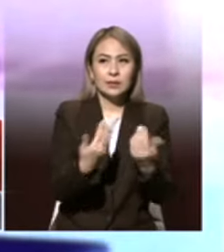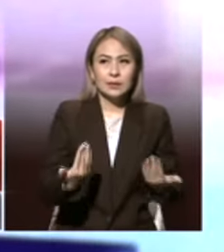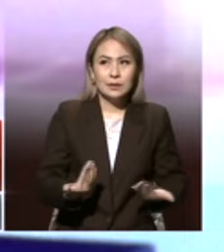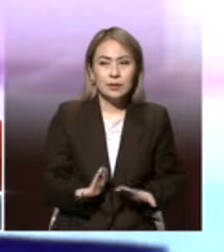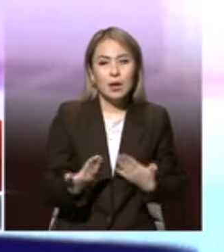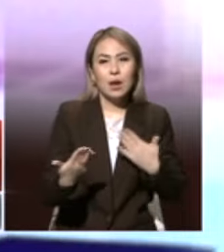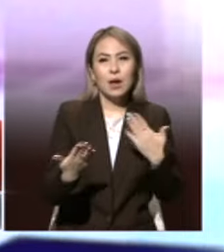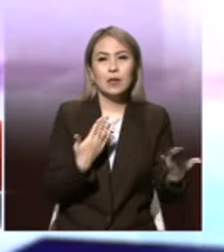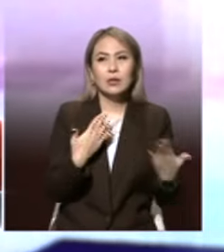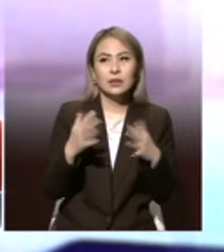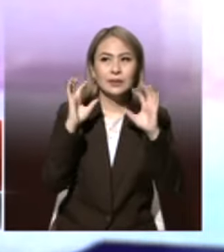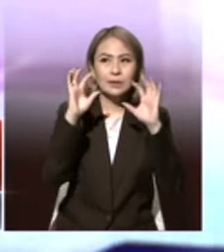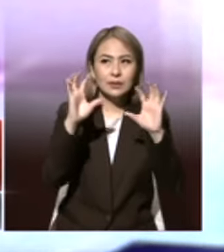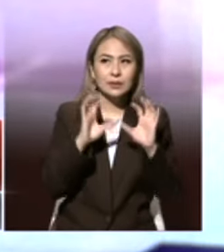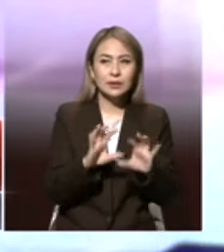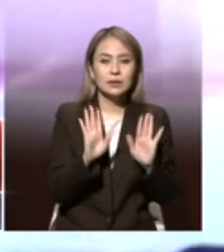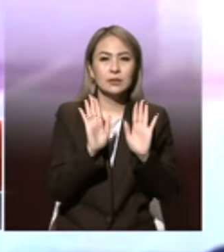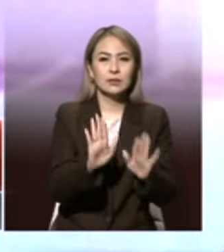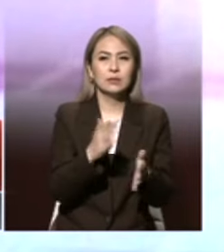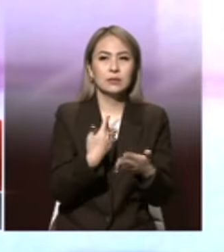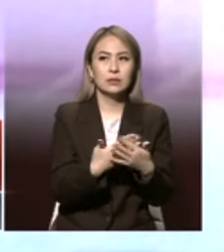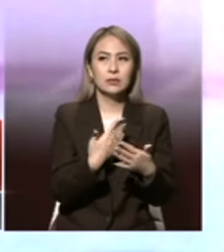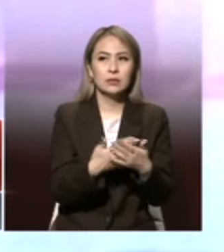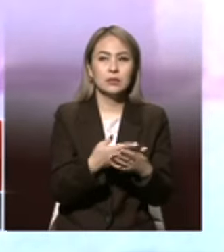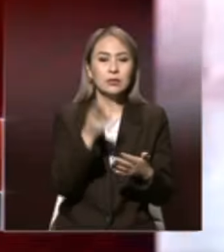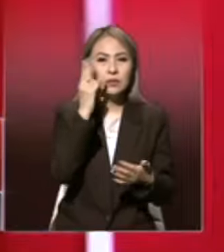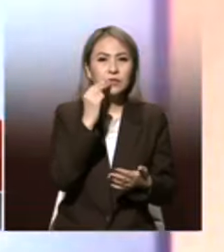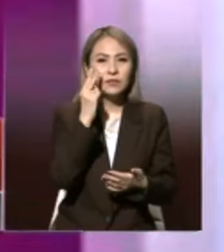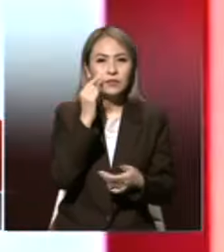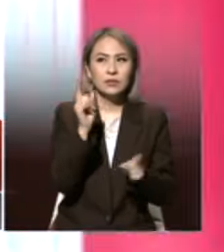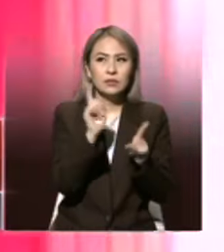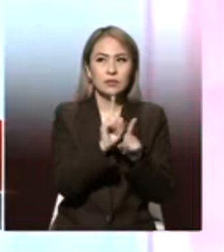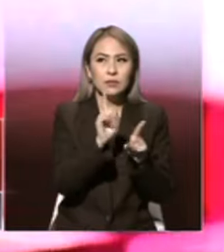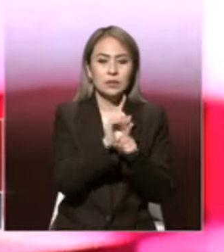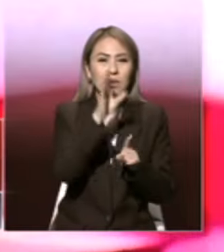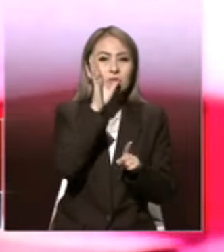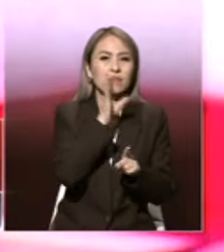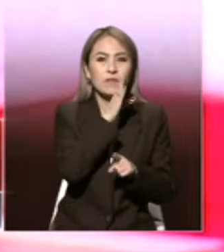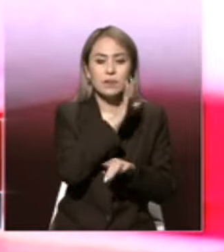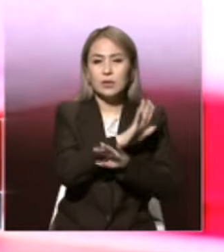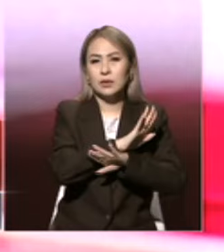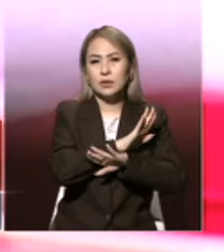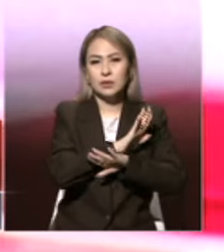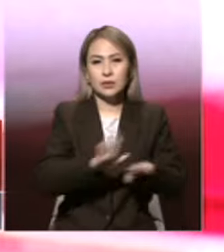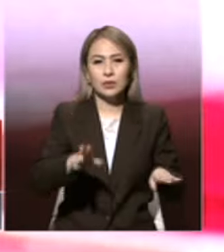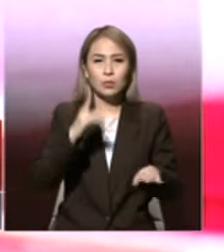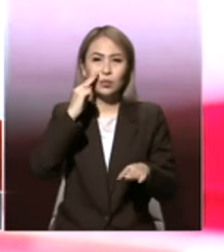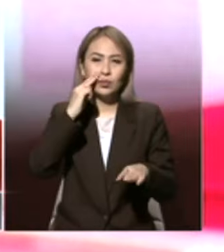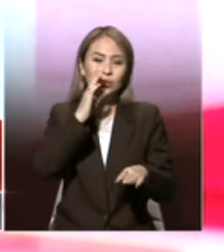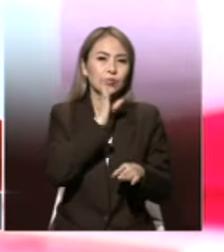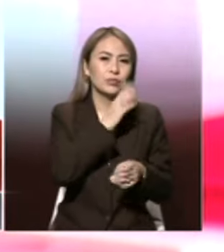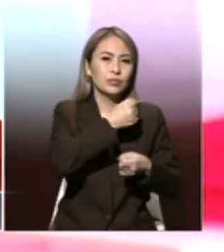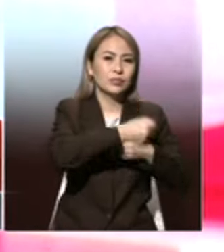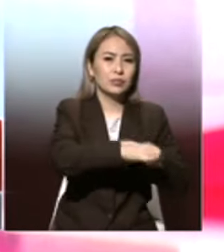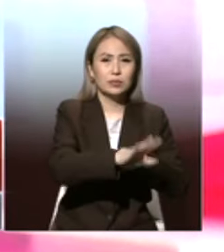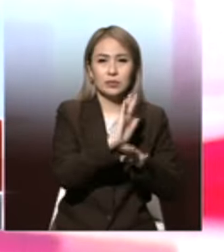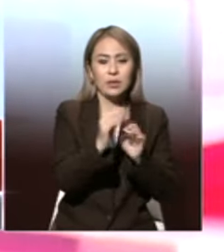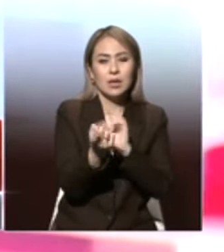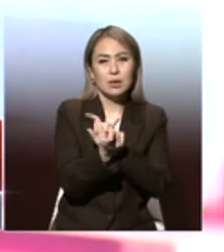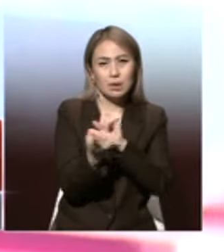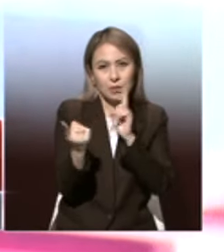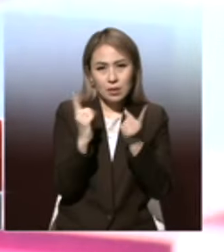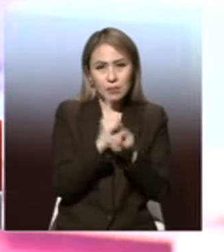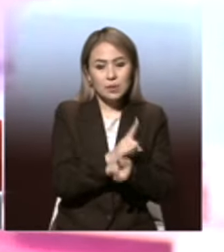деген заң бойынша тек қана ер азаматтың әйеліне қатысты зорлық-зомбылықты көрсетуі емес, ол